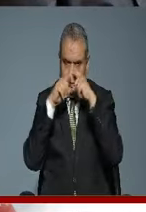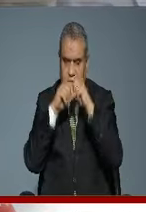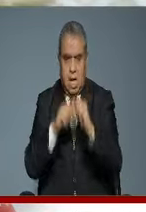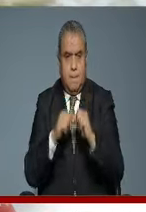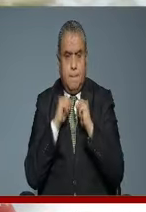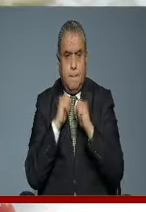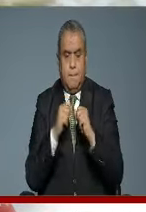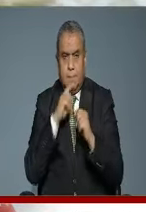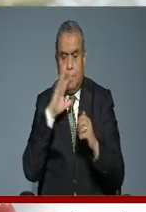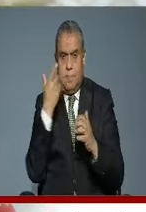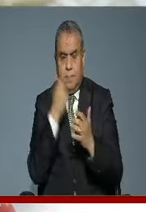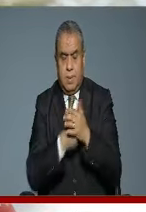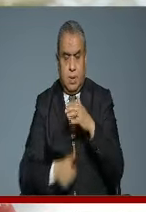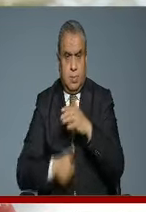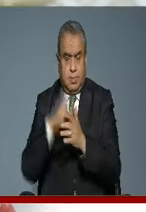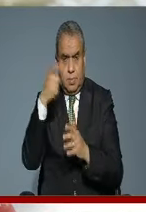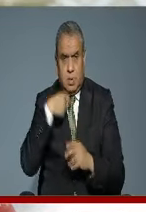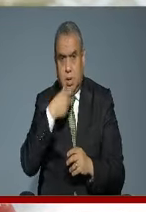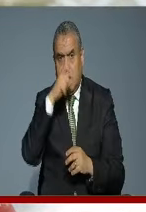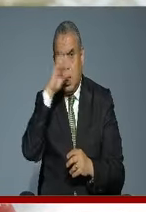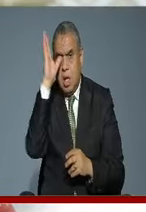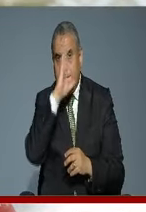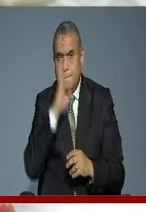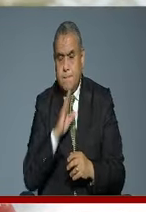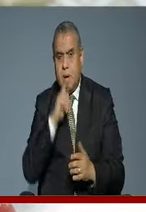فإن البرازيل ملتزم